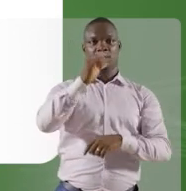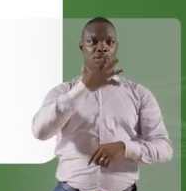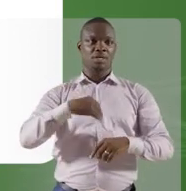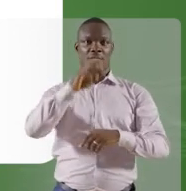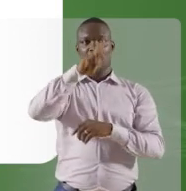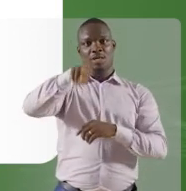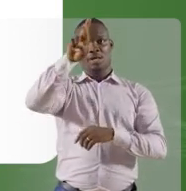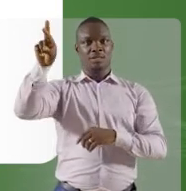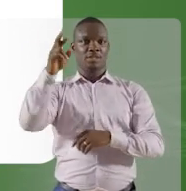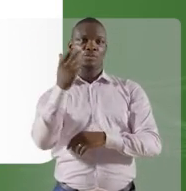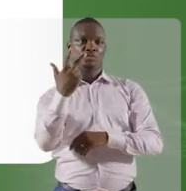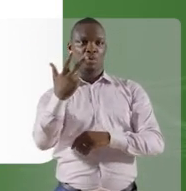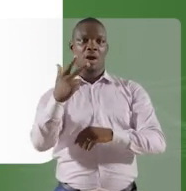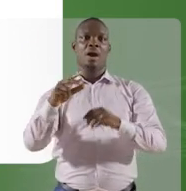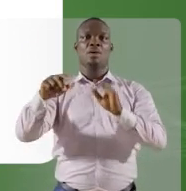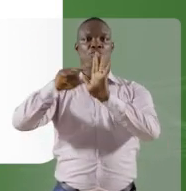de 3 moins i.